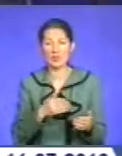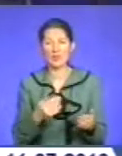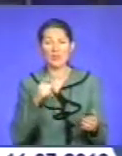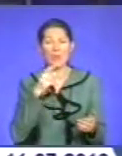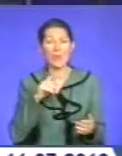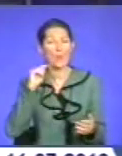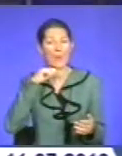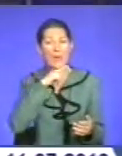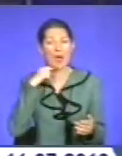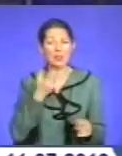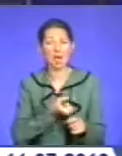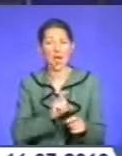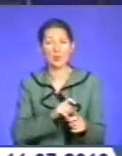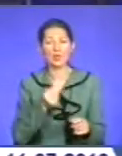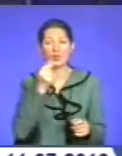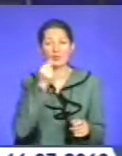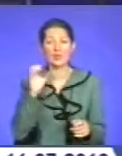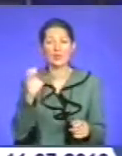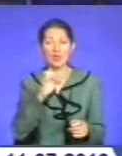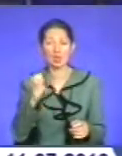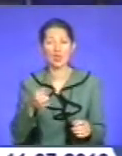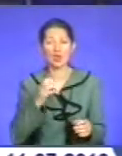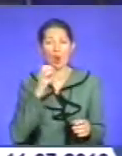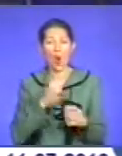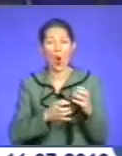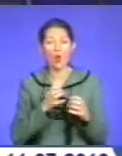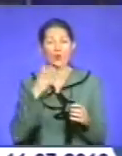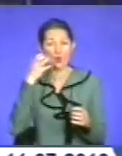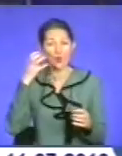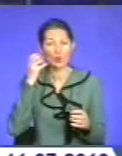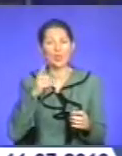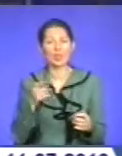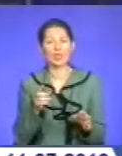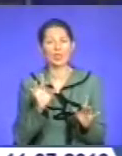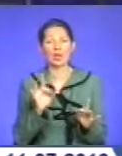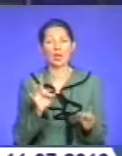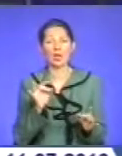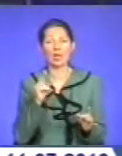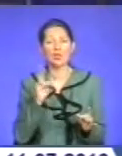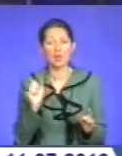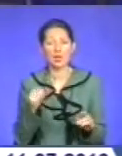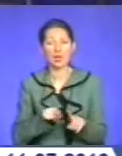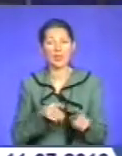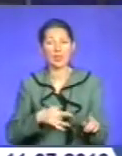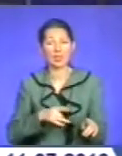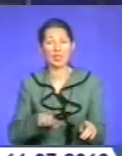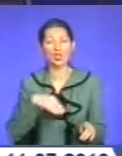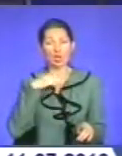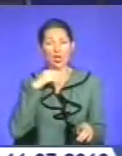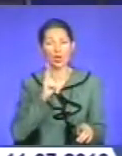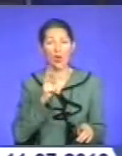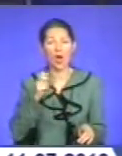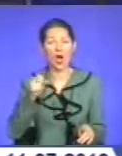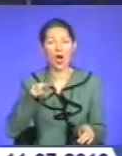а більше споживає свіжі овочі і фрукти. Та чи раціональна така дієта, чи достатньо у ній калорій, щоб почувати себе